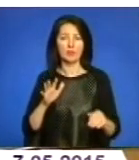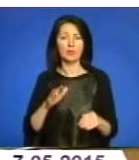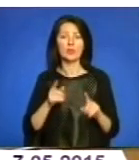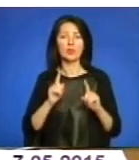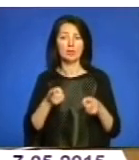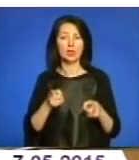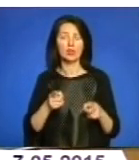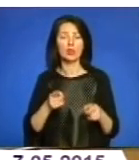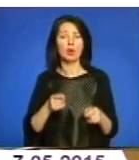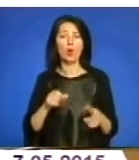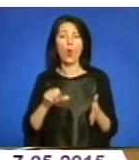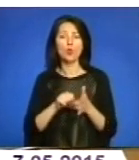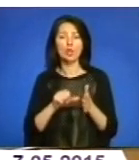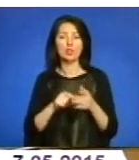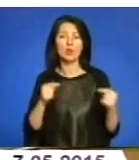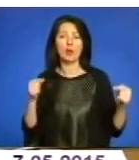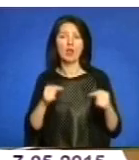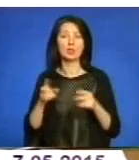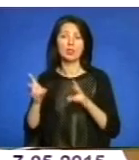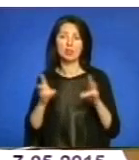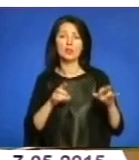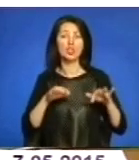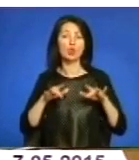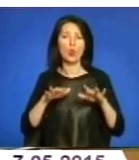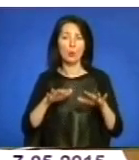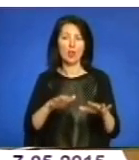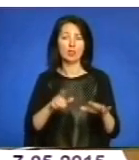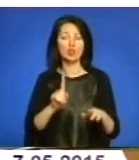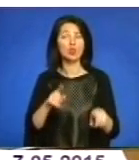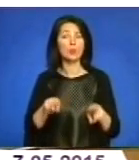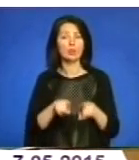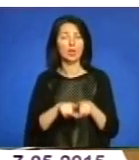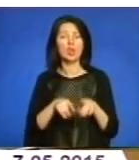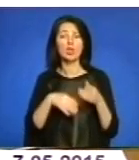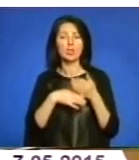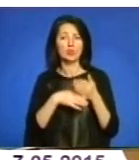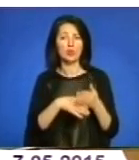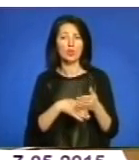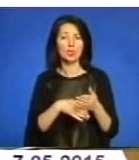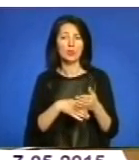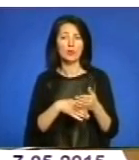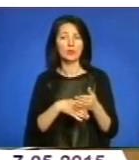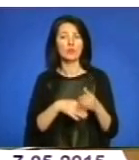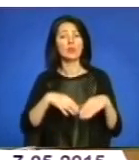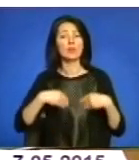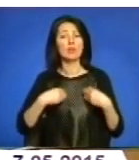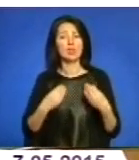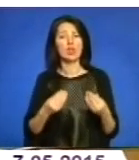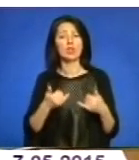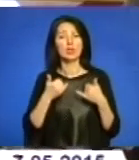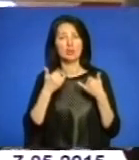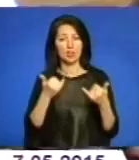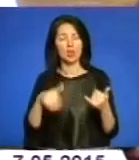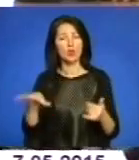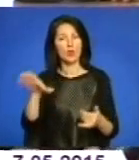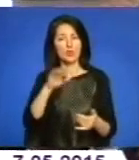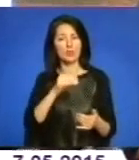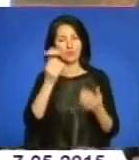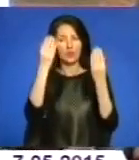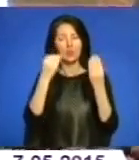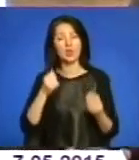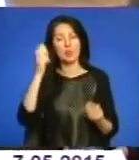діючих учасників антитерористичної операції, щоб такий спосіб віддати шану всім. День пам'яті